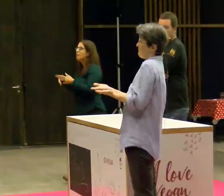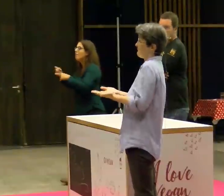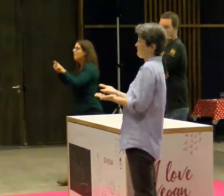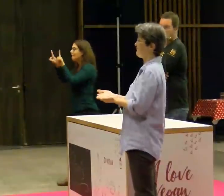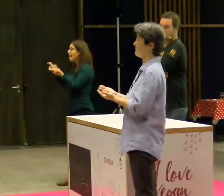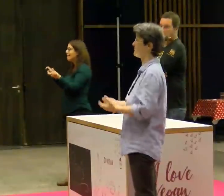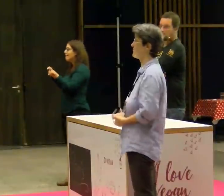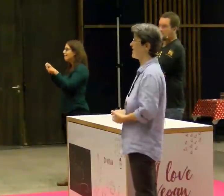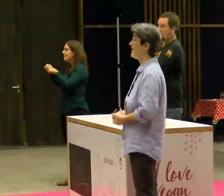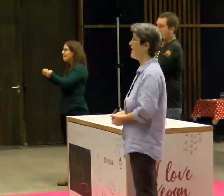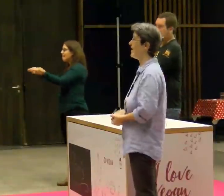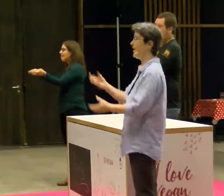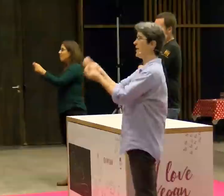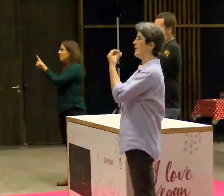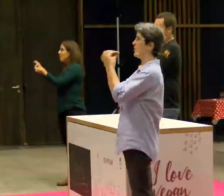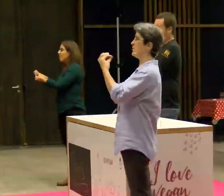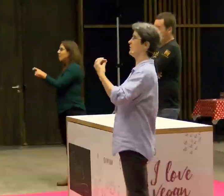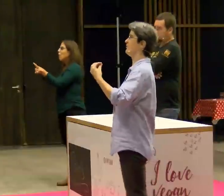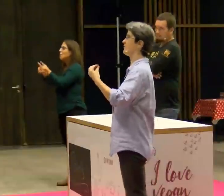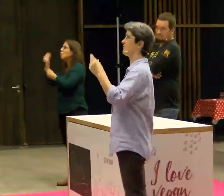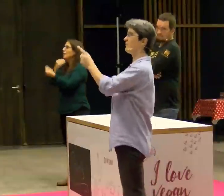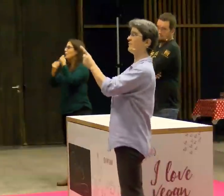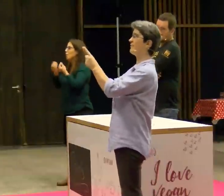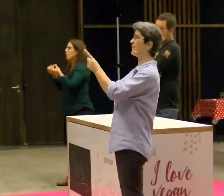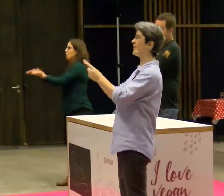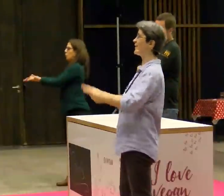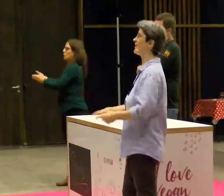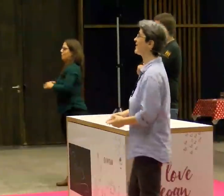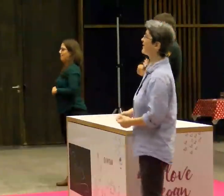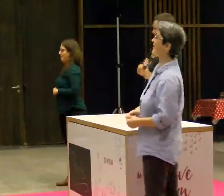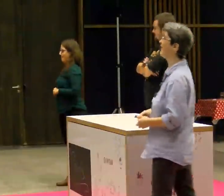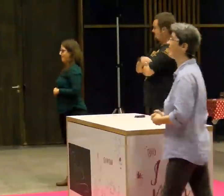tracts. Et il y a la nourriture.